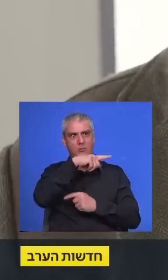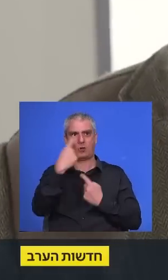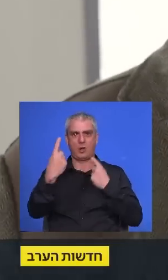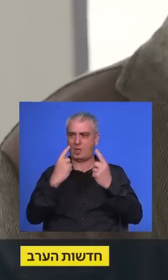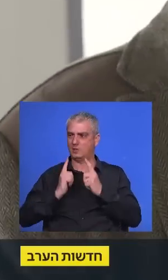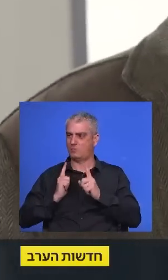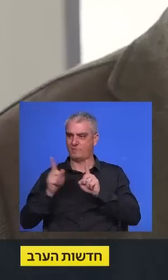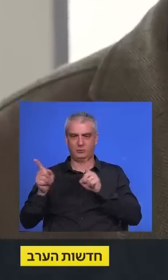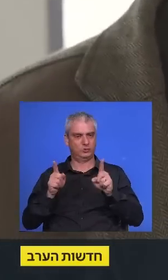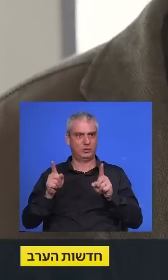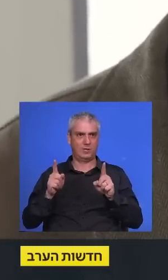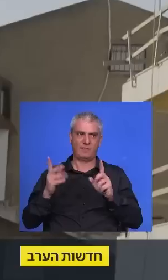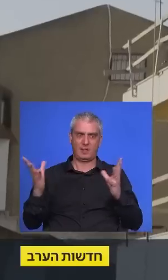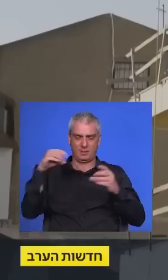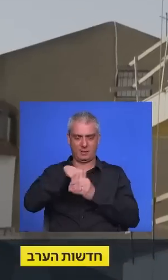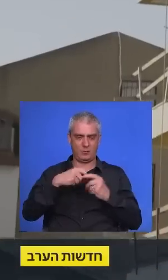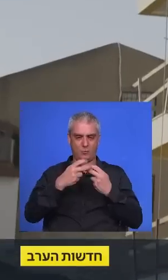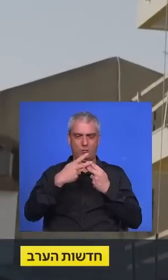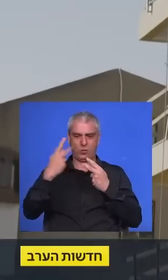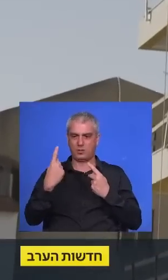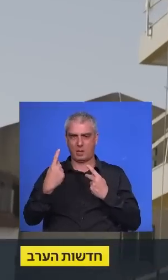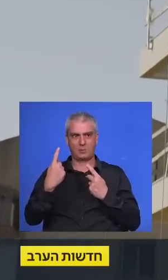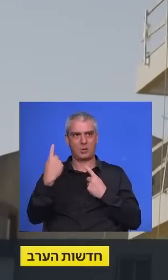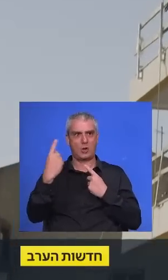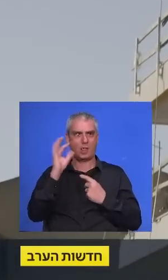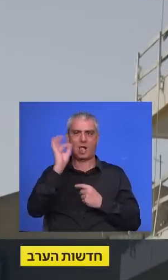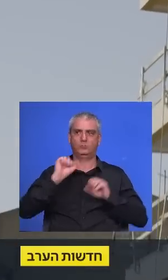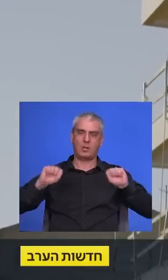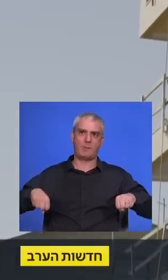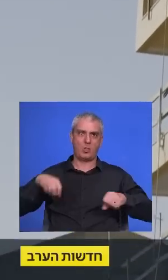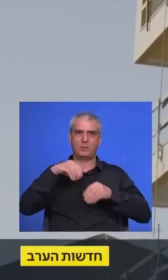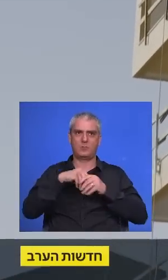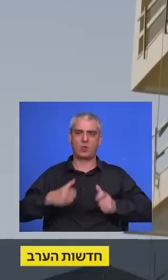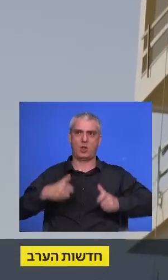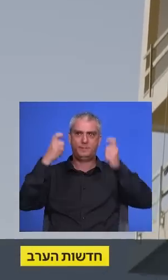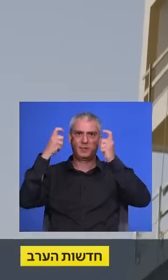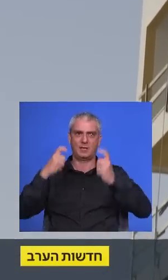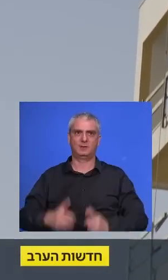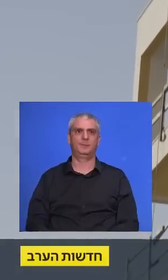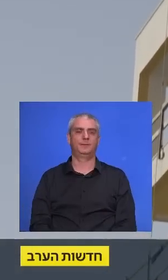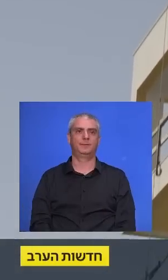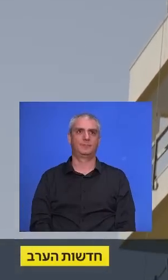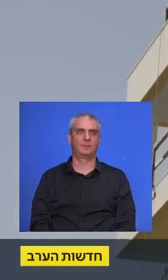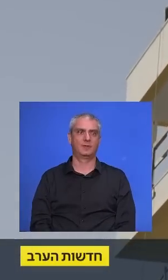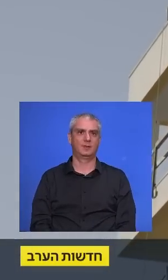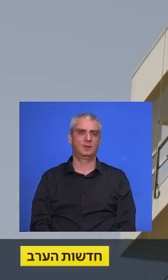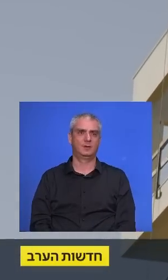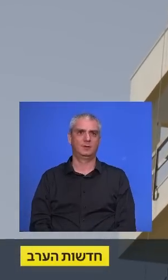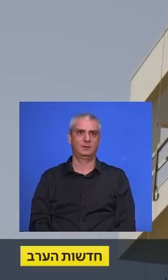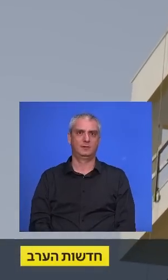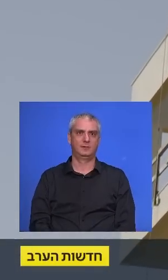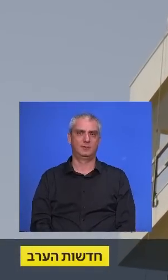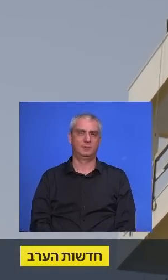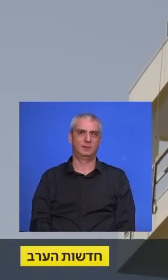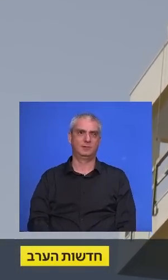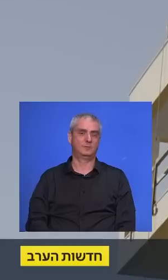אישי, אבל בעצם חלק מפרויקט אחד ולכל אחד יש אחוזי בעלות בתוך הבניין. המערכת הבירוקרטית לא יודעת איך